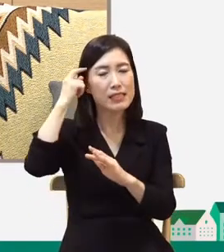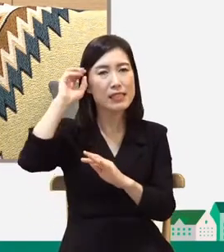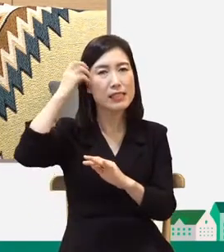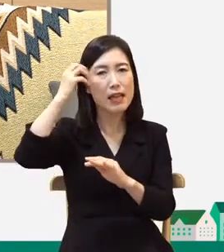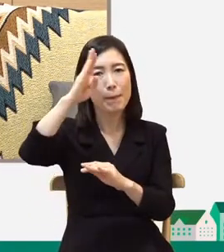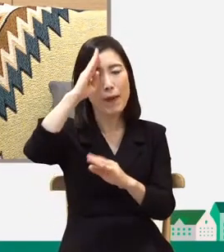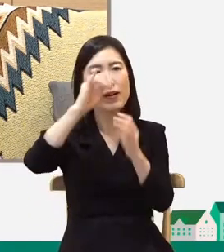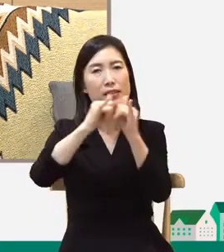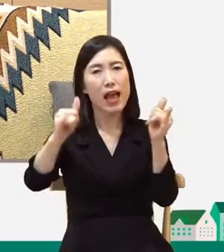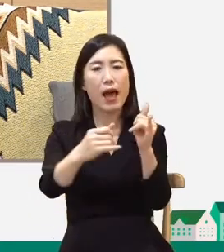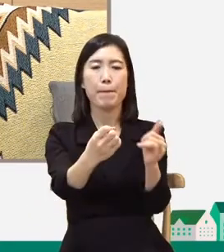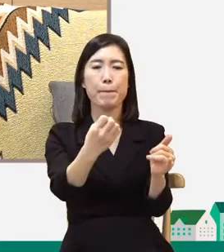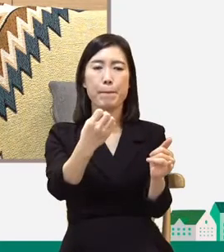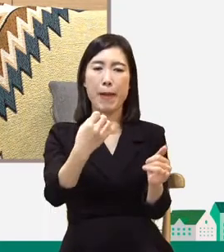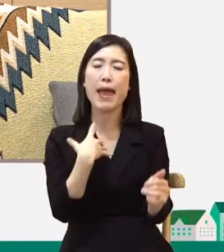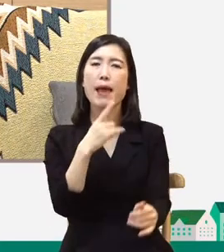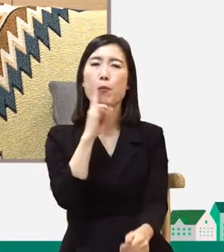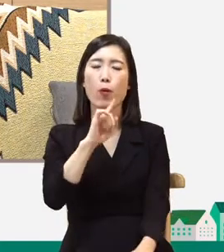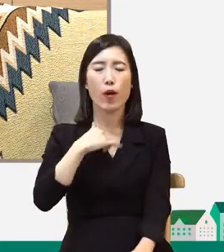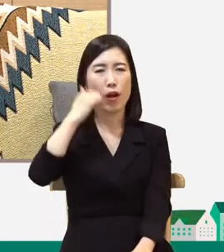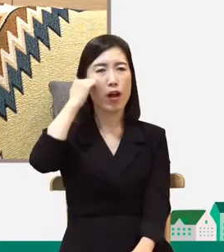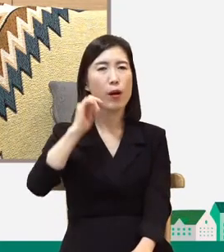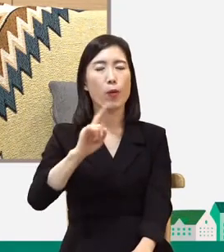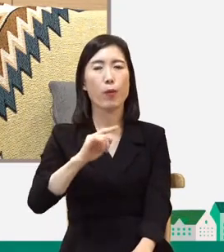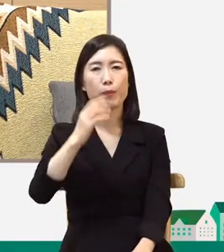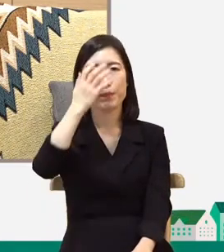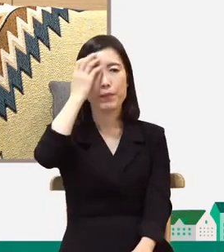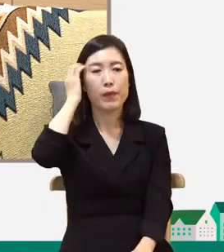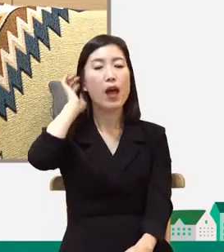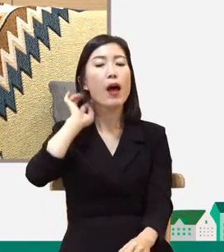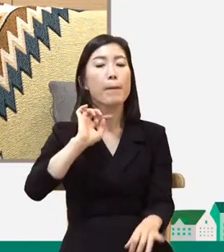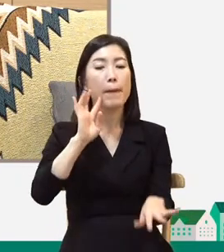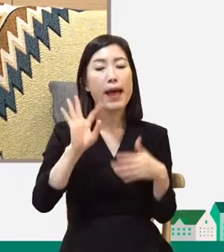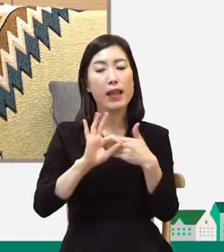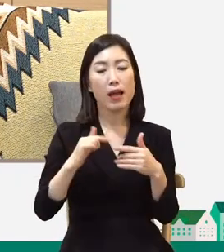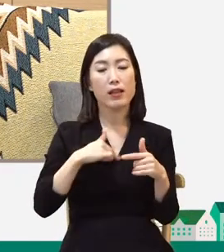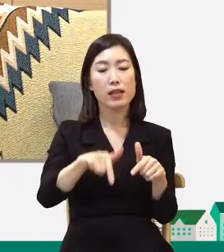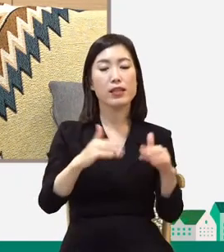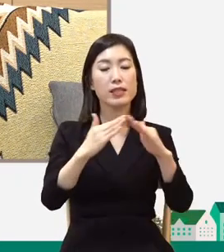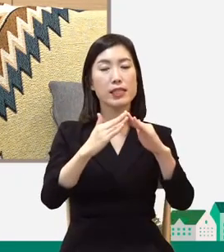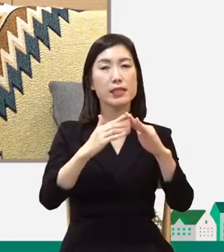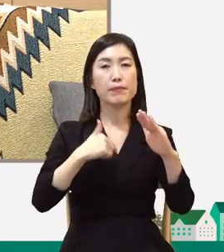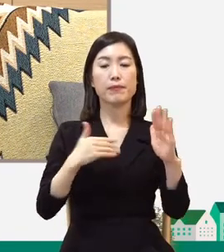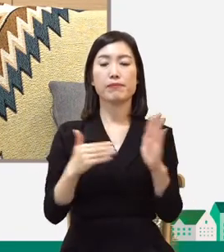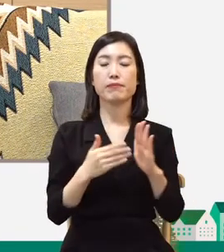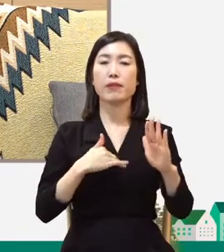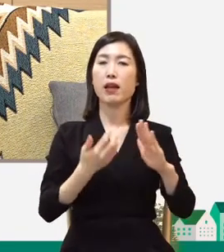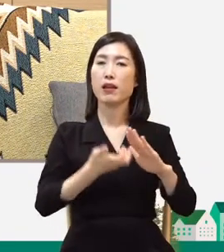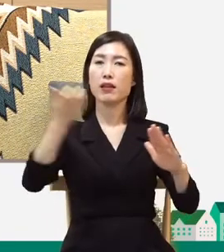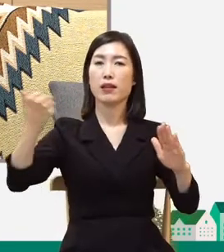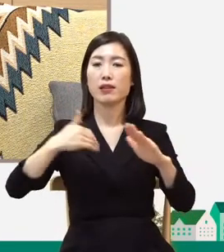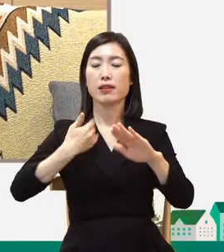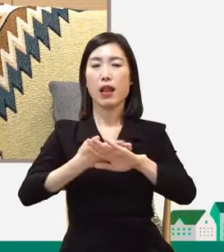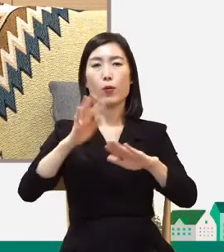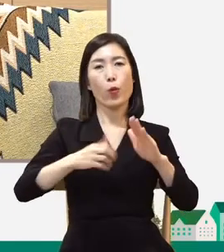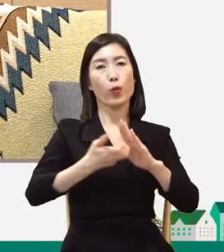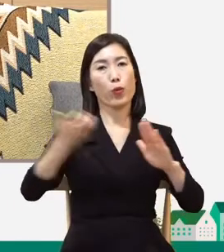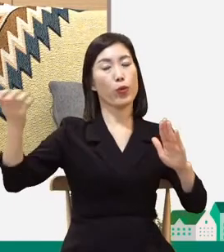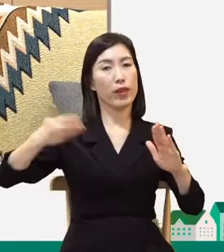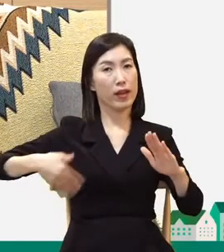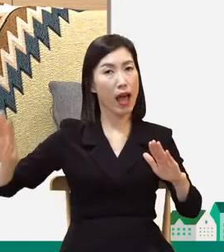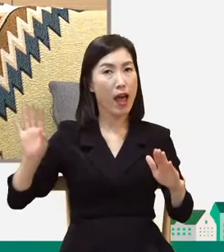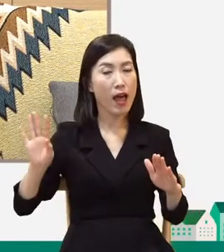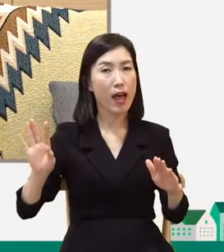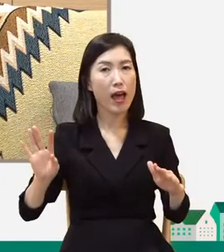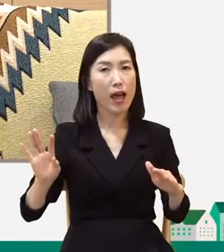정신질환자분이 그런 말씀 하셨어요. 저한테 자기가 나가면 그 지역사 자기가 나가면은 뭐